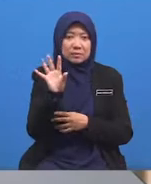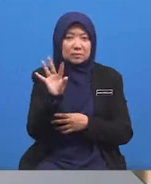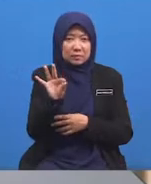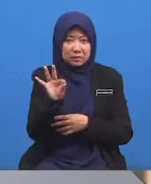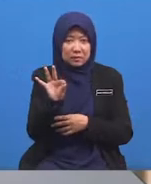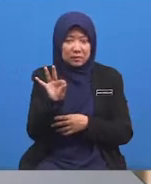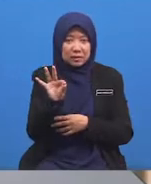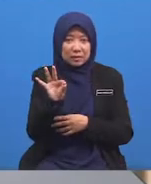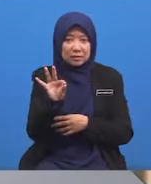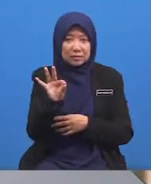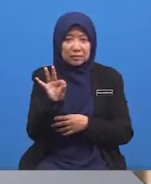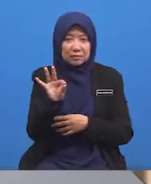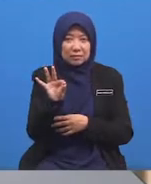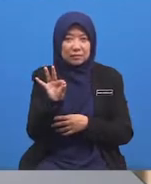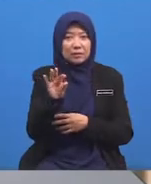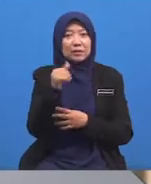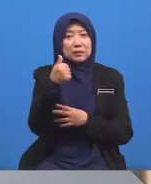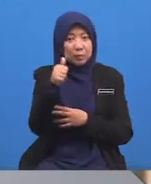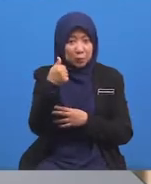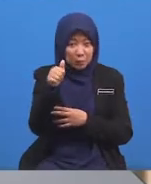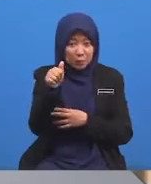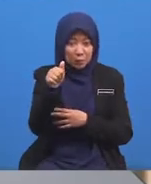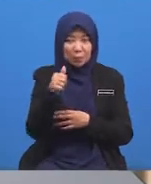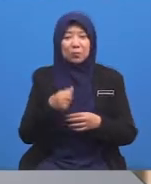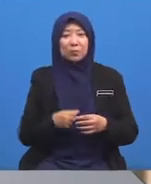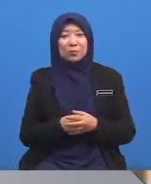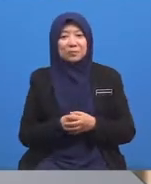sembilan dan 10.